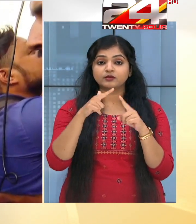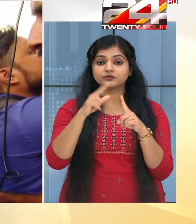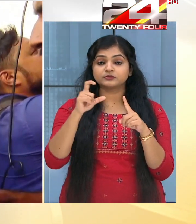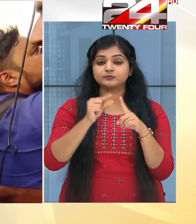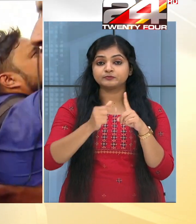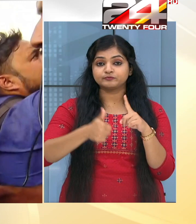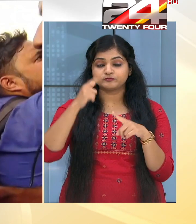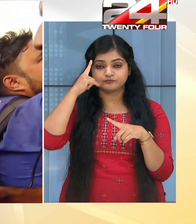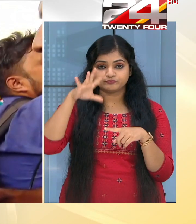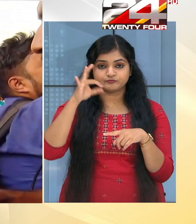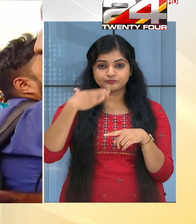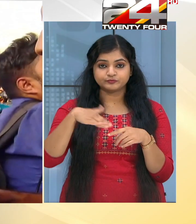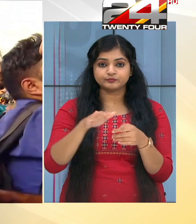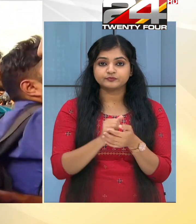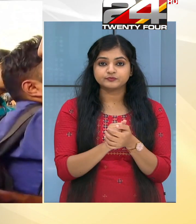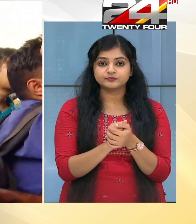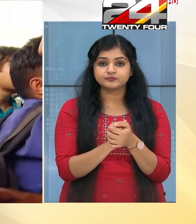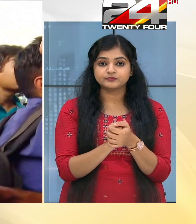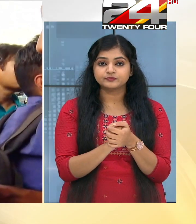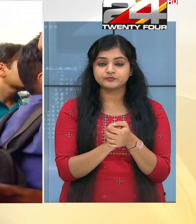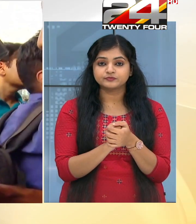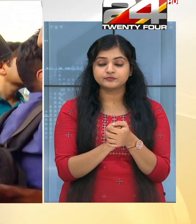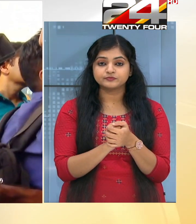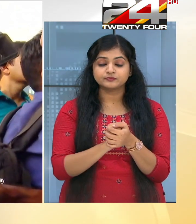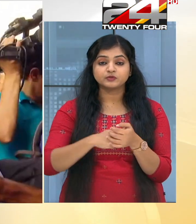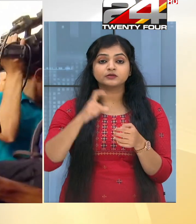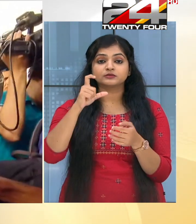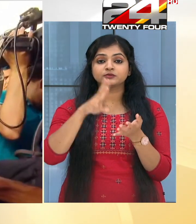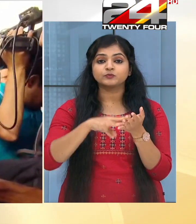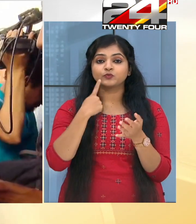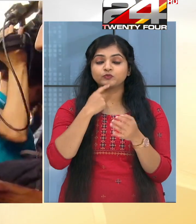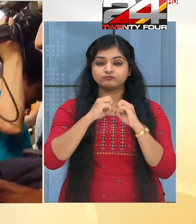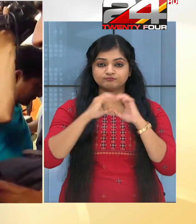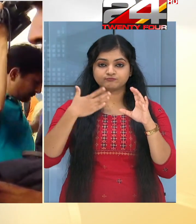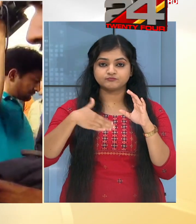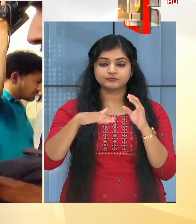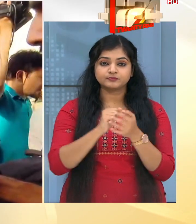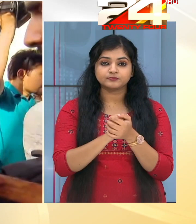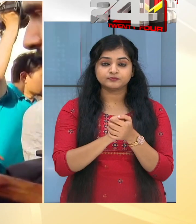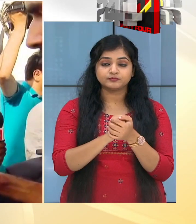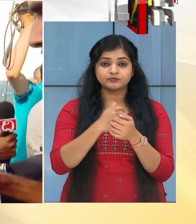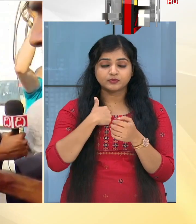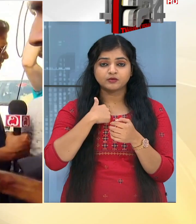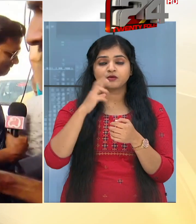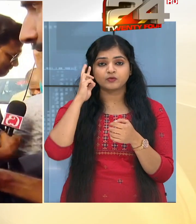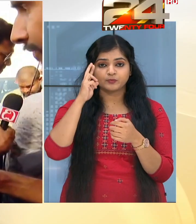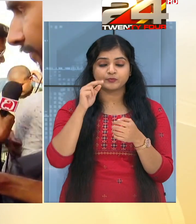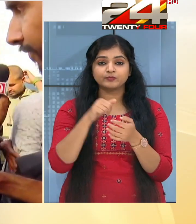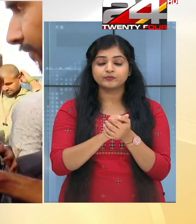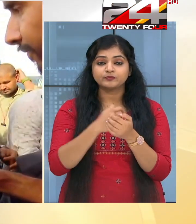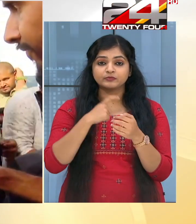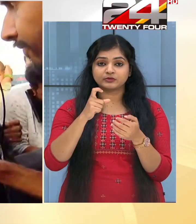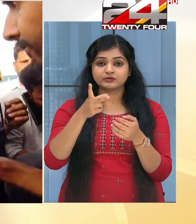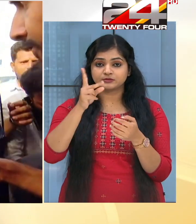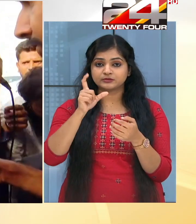decision and declare the chief minister. May have an ambition to become a chief minister, deputy chief